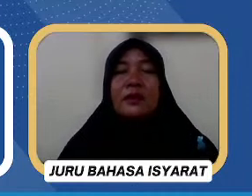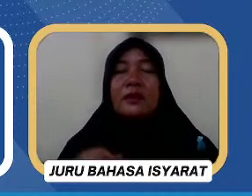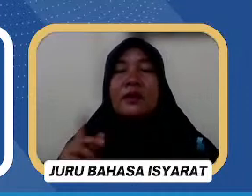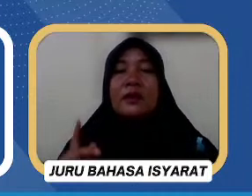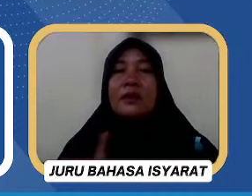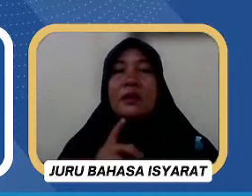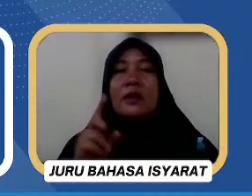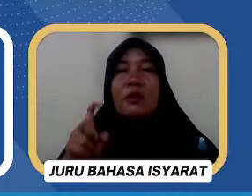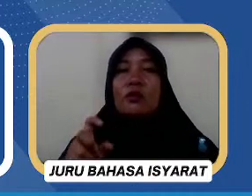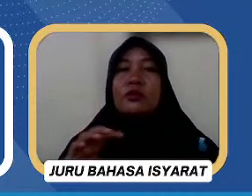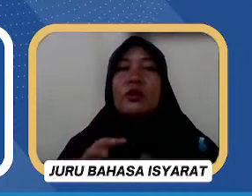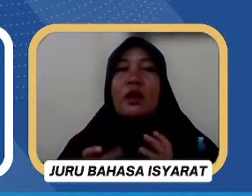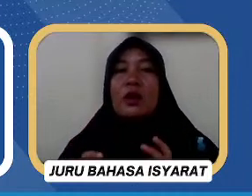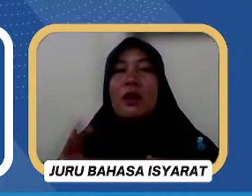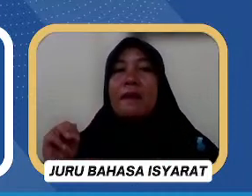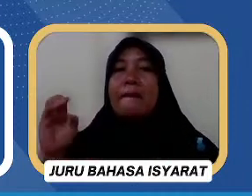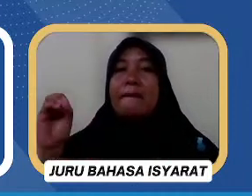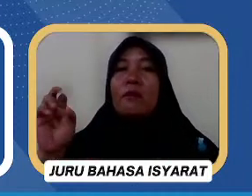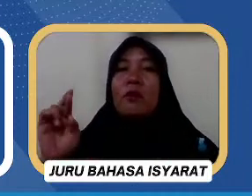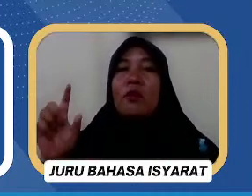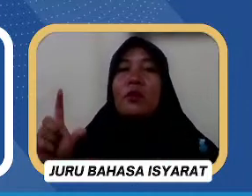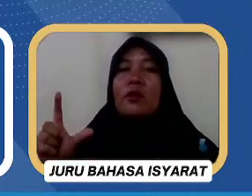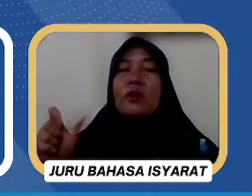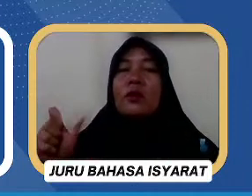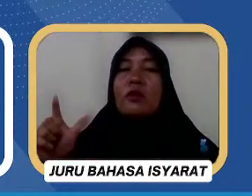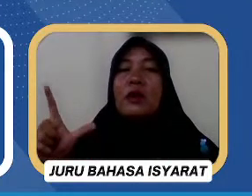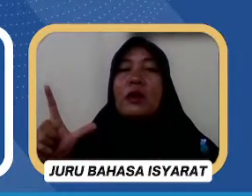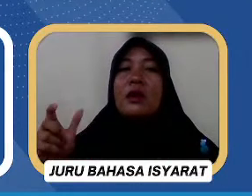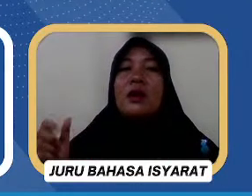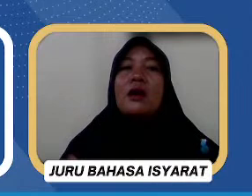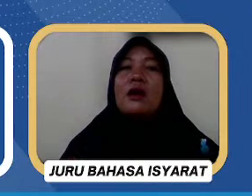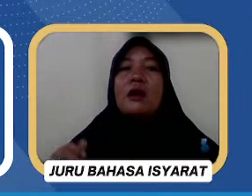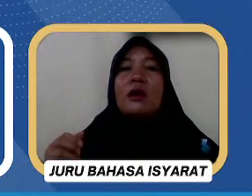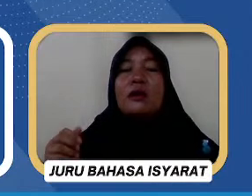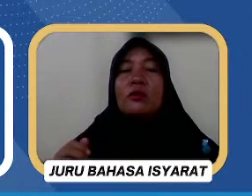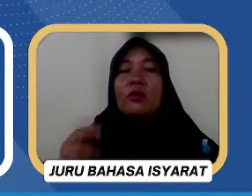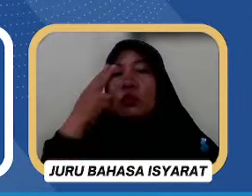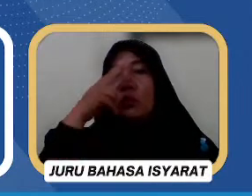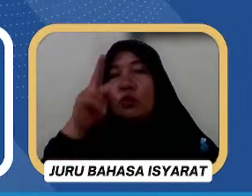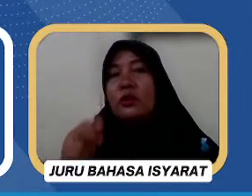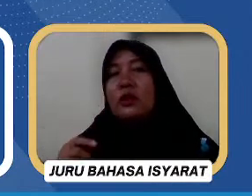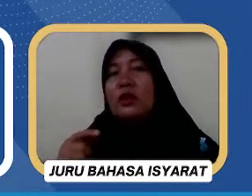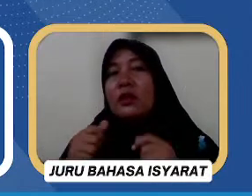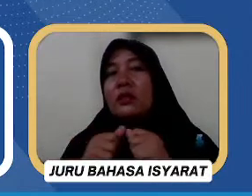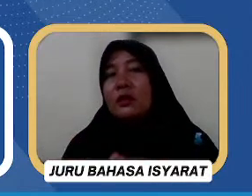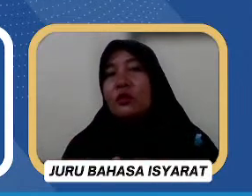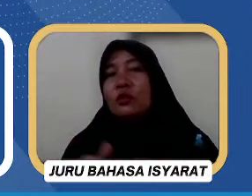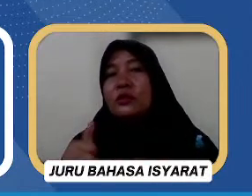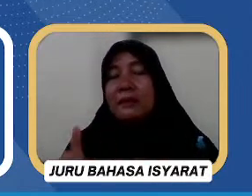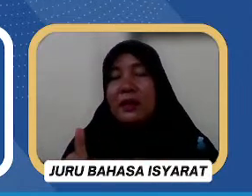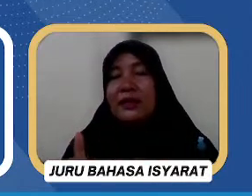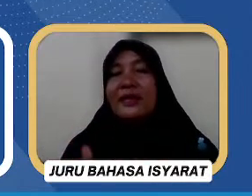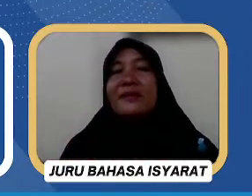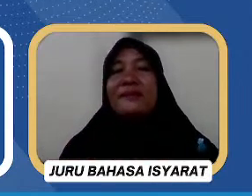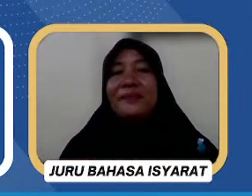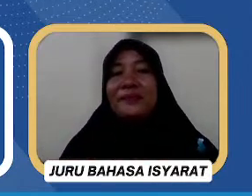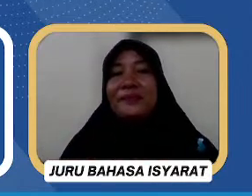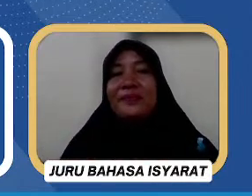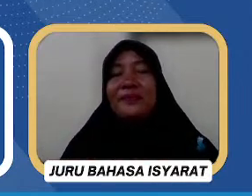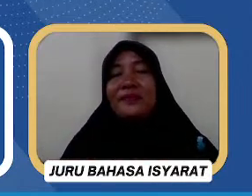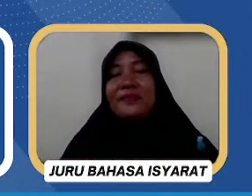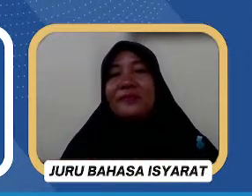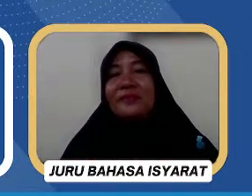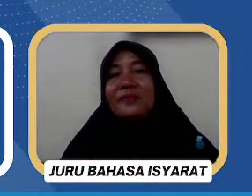walaupun terpendam di dalam tanah, di dalam lumpur. Terima kasih Mbak Dini, itu yang bisa kami klarifikasi atas pertanyaan